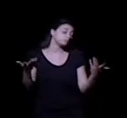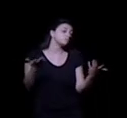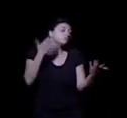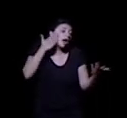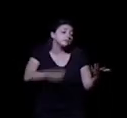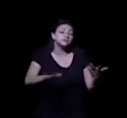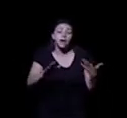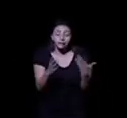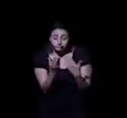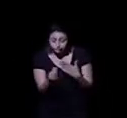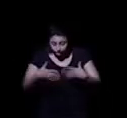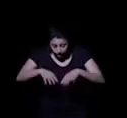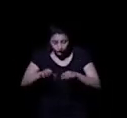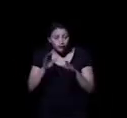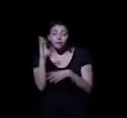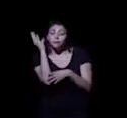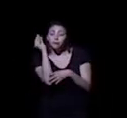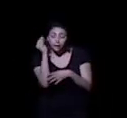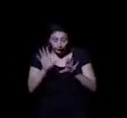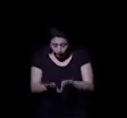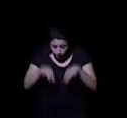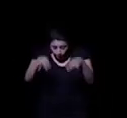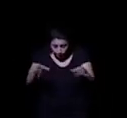autres, vous allez comprendre. Donc,